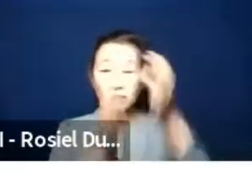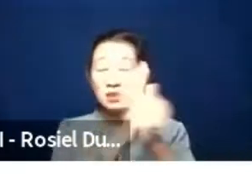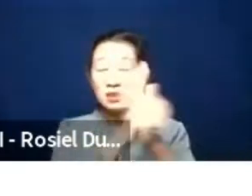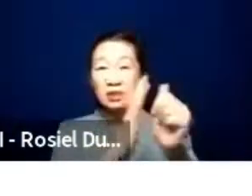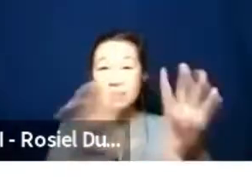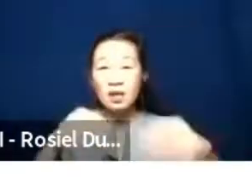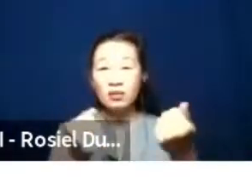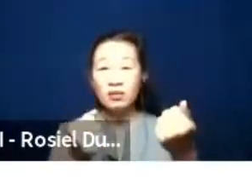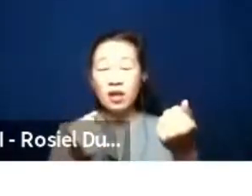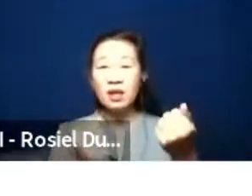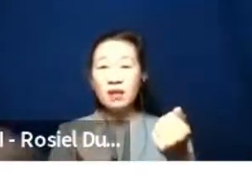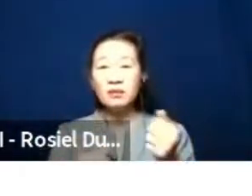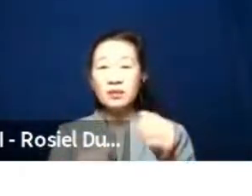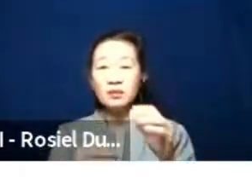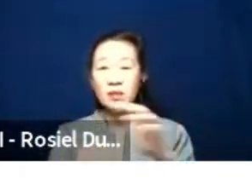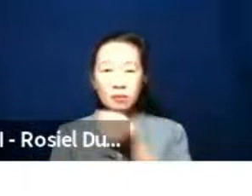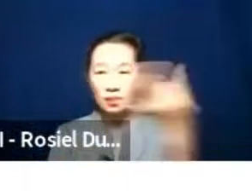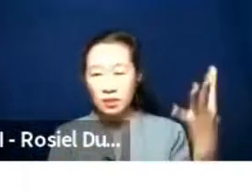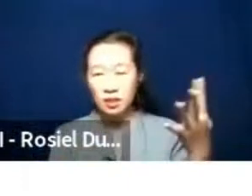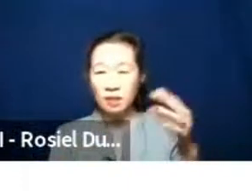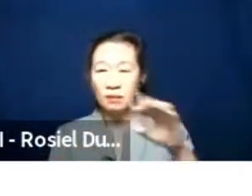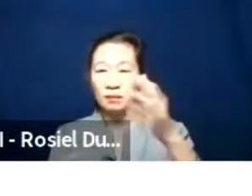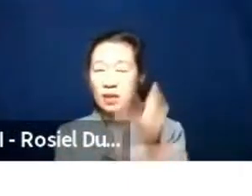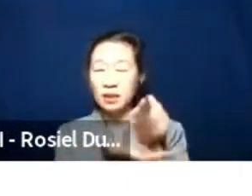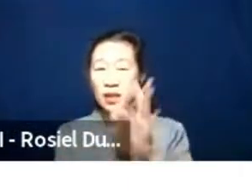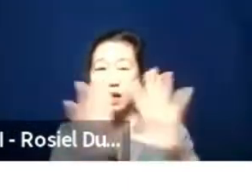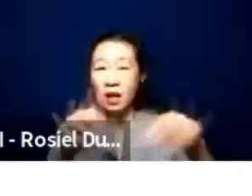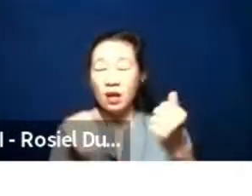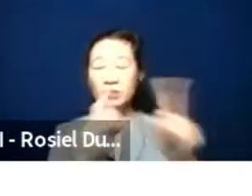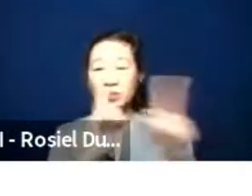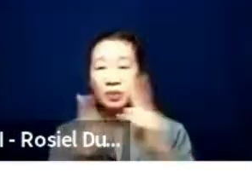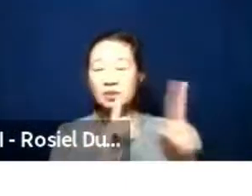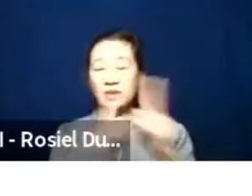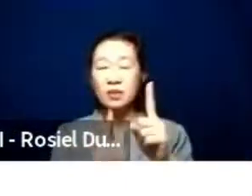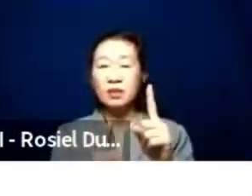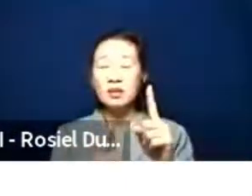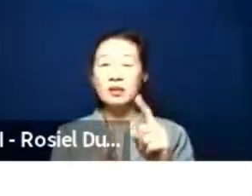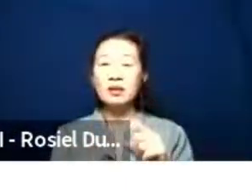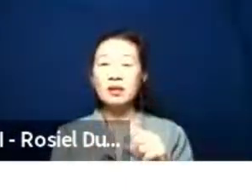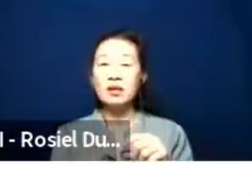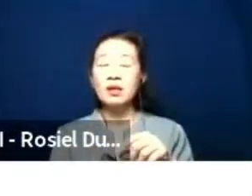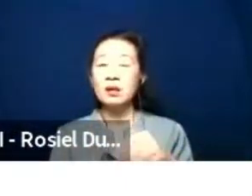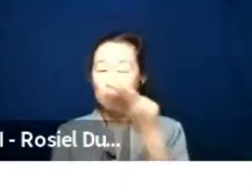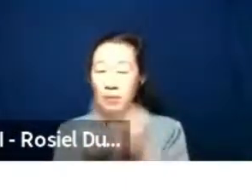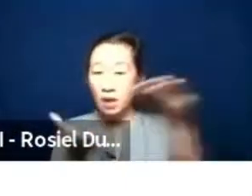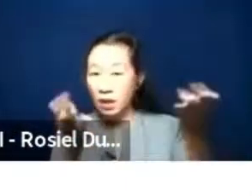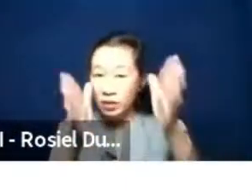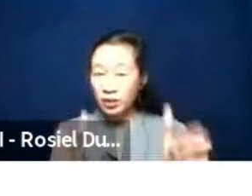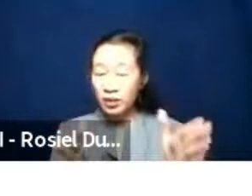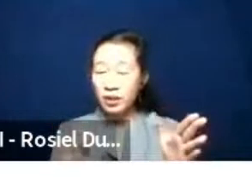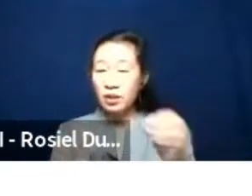paano mag-compute ng pera, paano makipag-usap sa ating mga customer, halimbawa, or